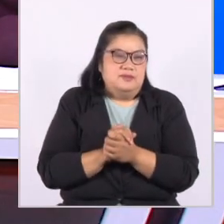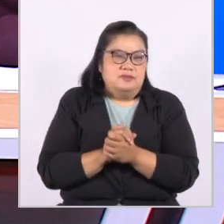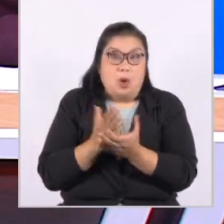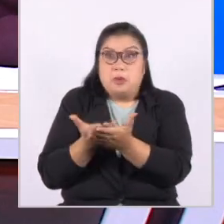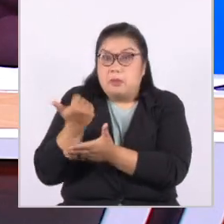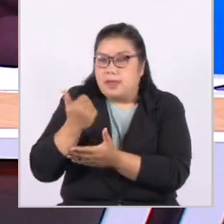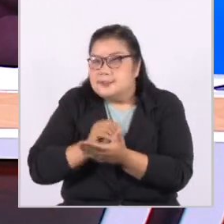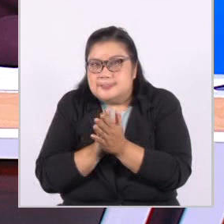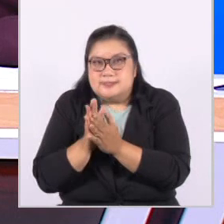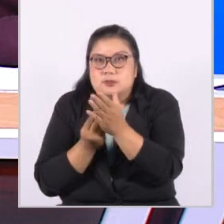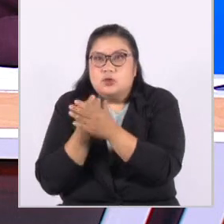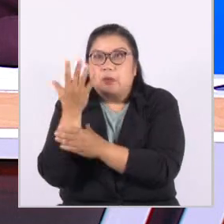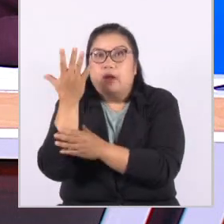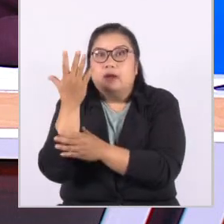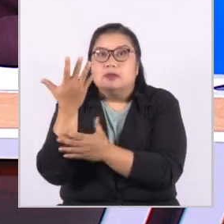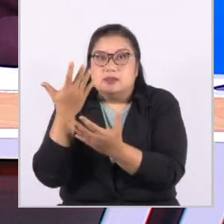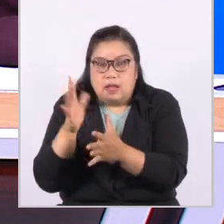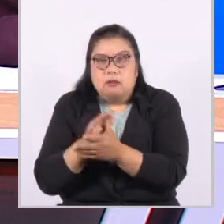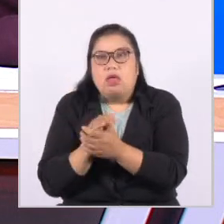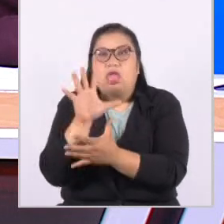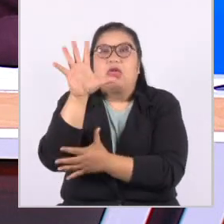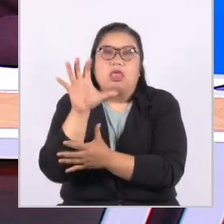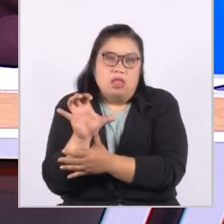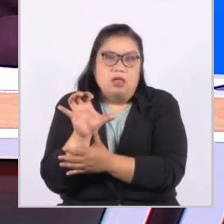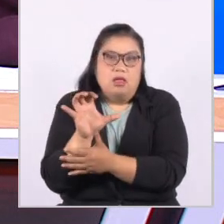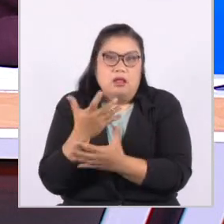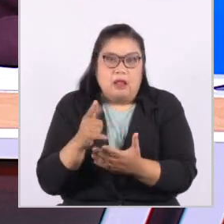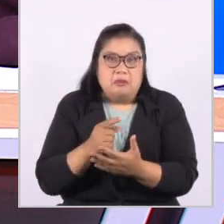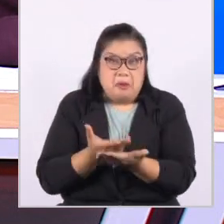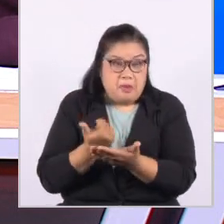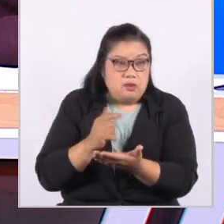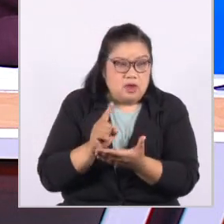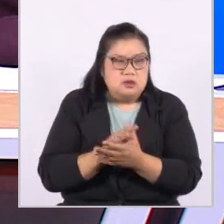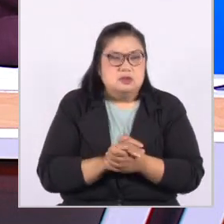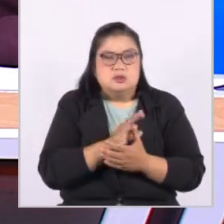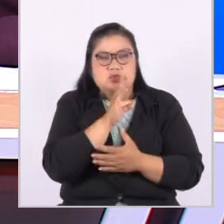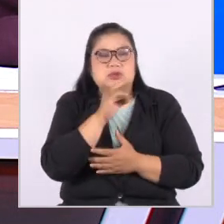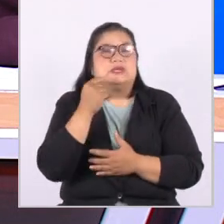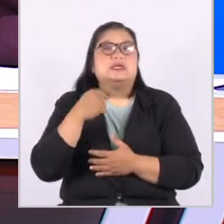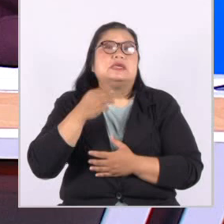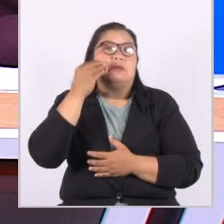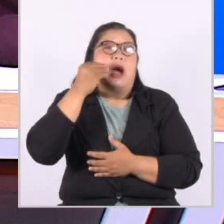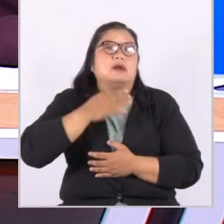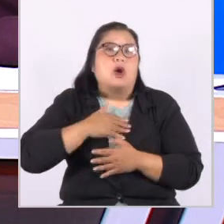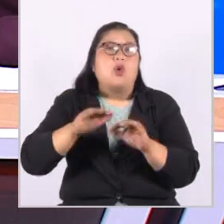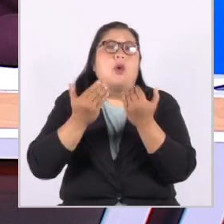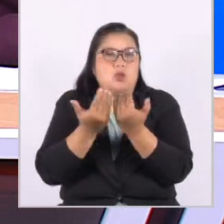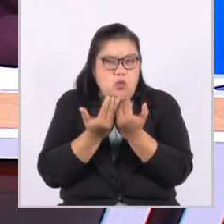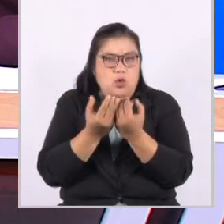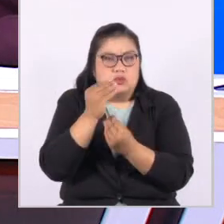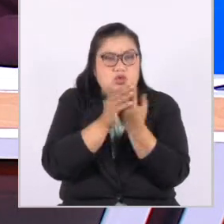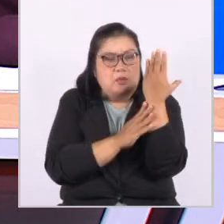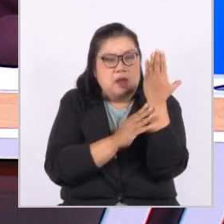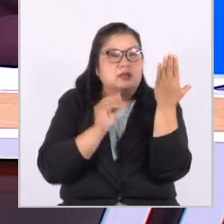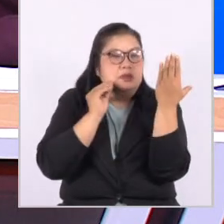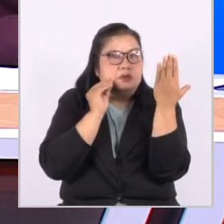ปลูกไปเออพอเงียบไปอ่ะต้นมันก็ตายไปในผ้าครัวเรือนคุณผู้ชมถ้าปลูก 1ต้นเราก็ใช้ไม่ไม่แค่ไม่กี่ลูกนะแต่ถ้า